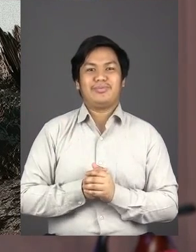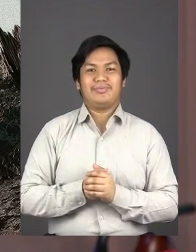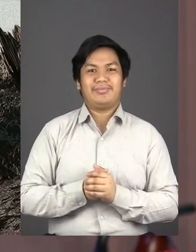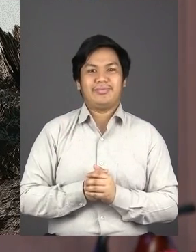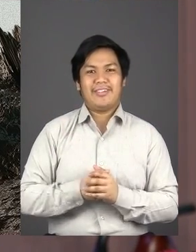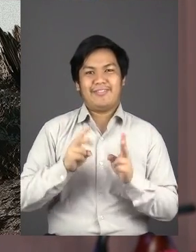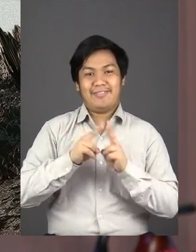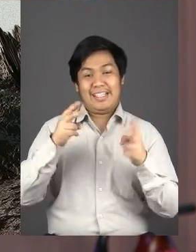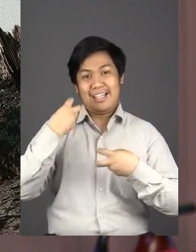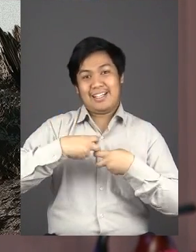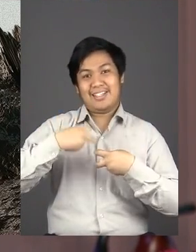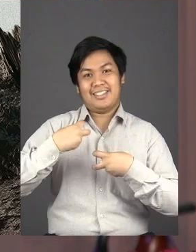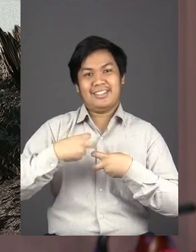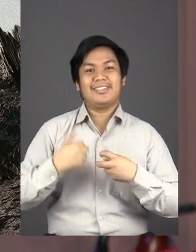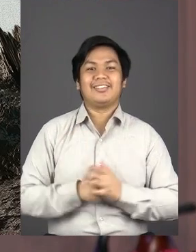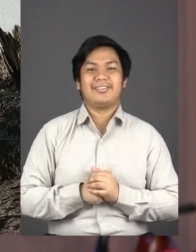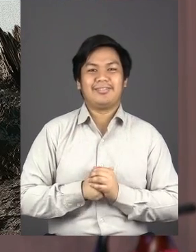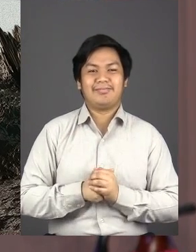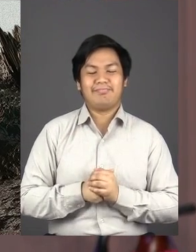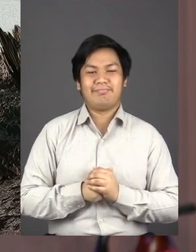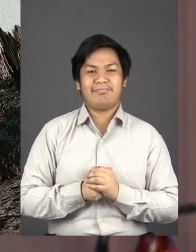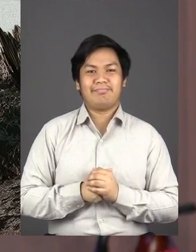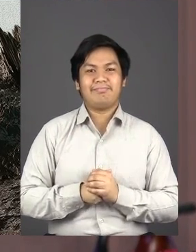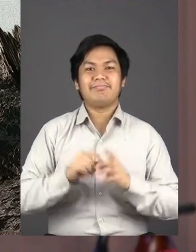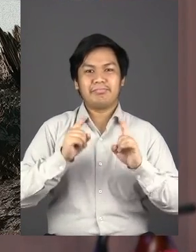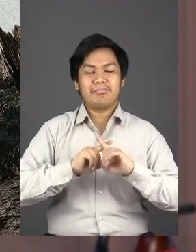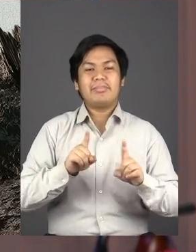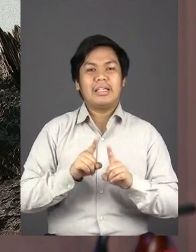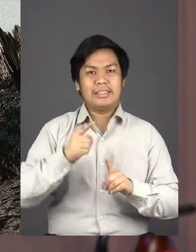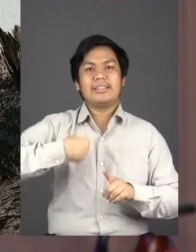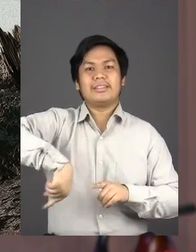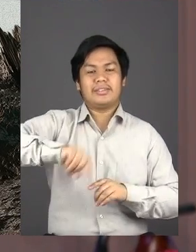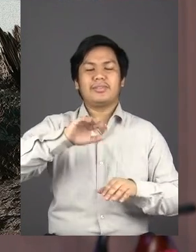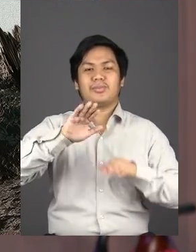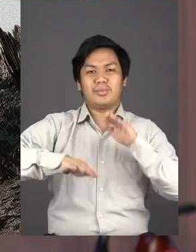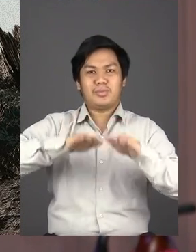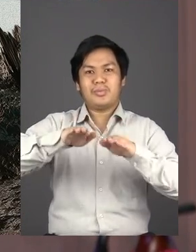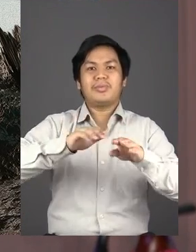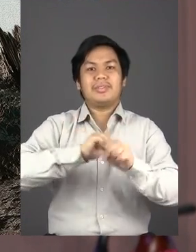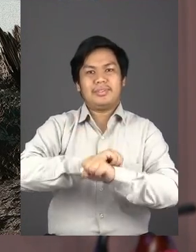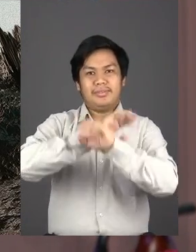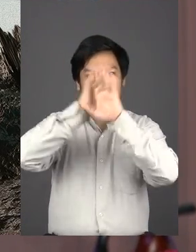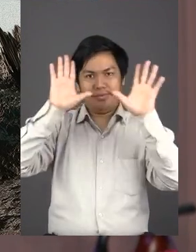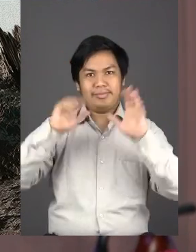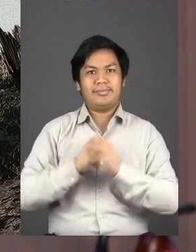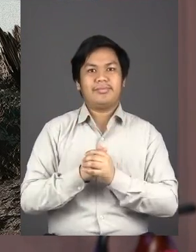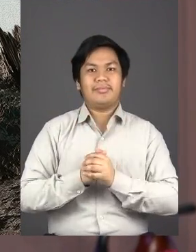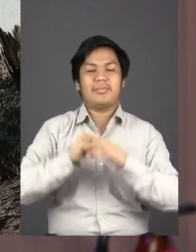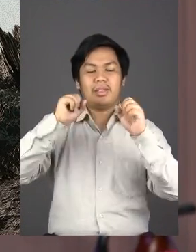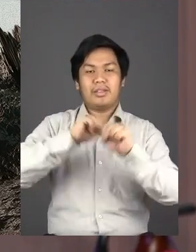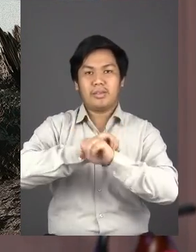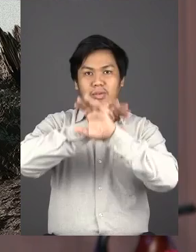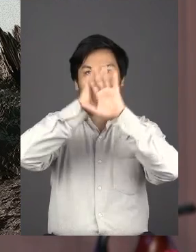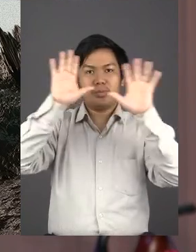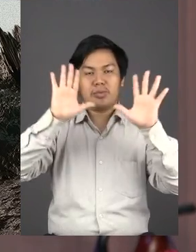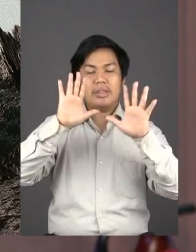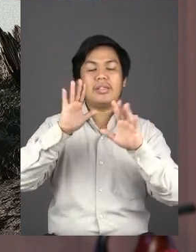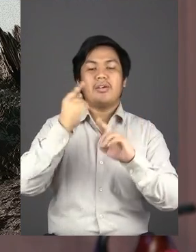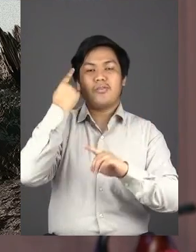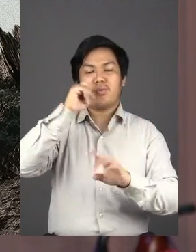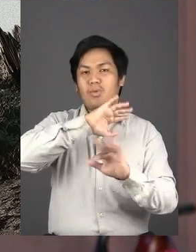Ang hirap, no? Pero ganyan ang paglakad sa liwanag. Ganyan ang magliliwanag sa mga nasa